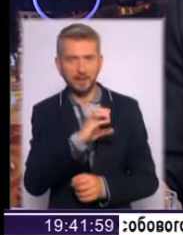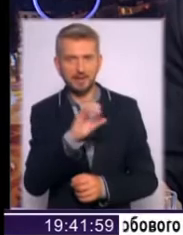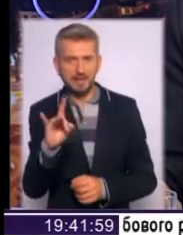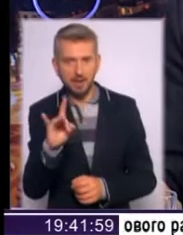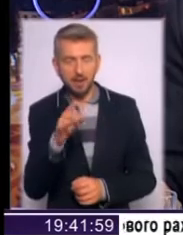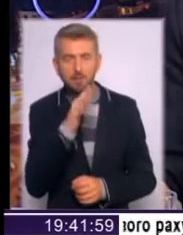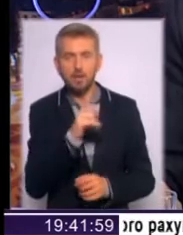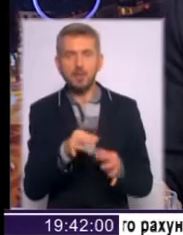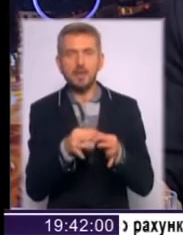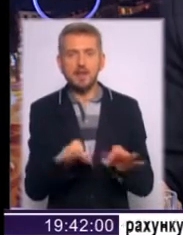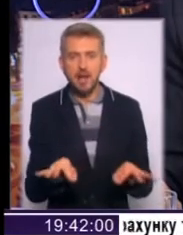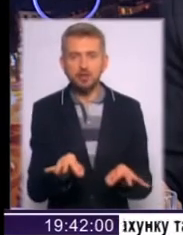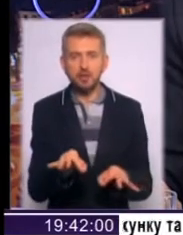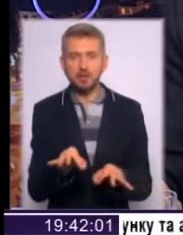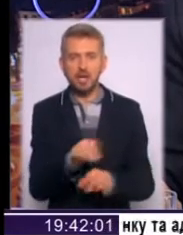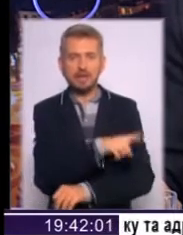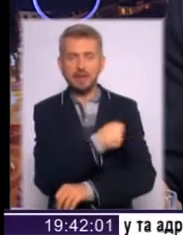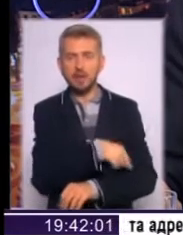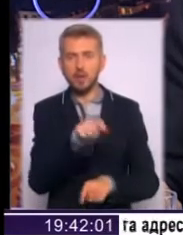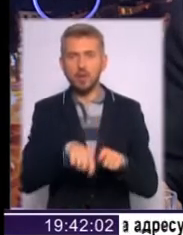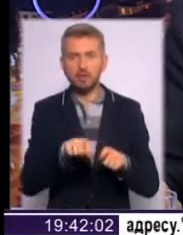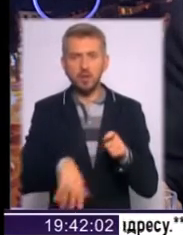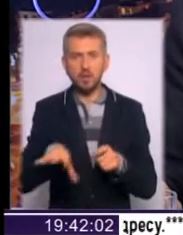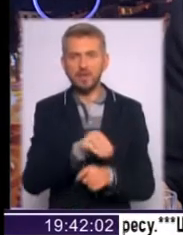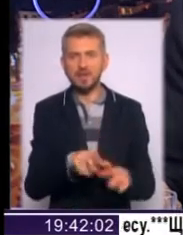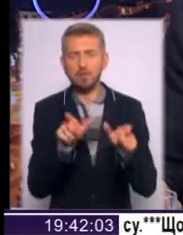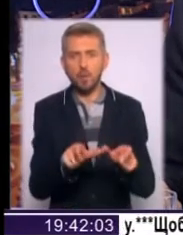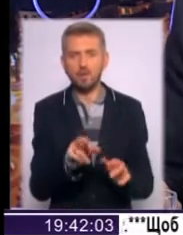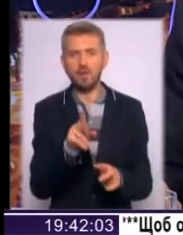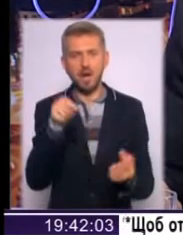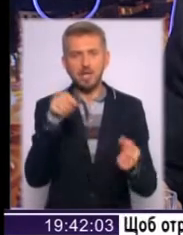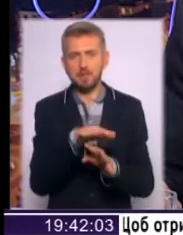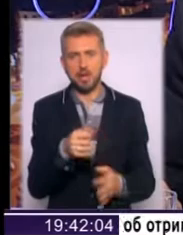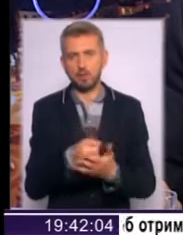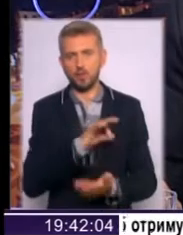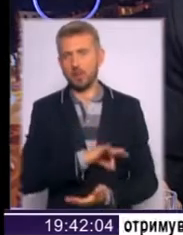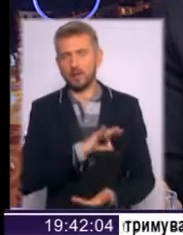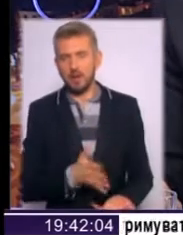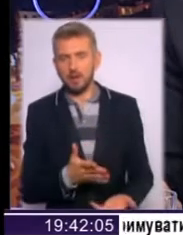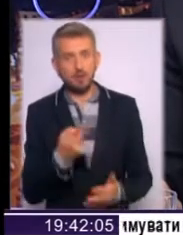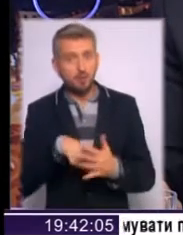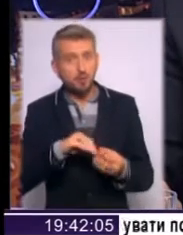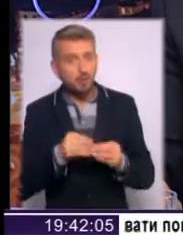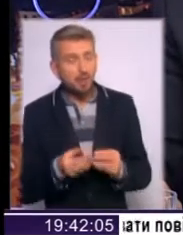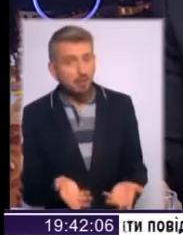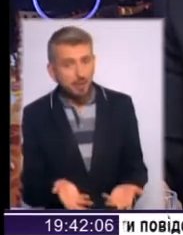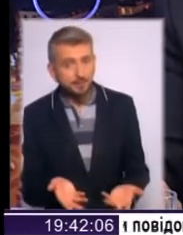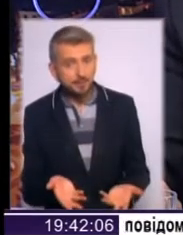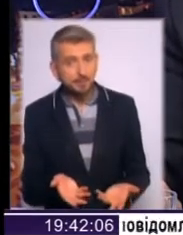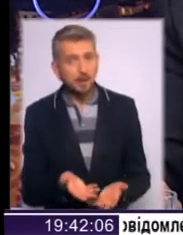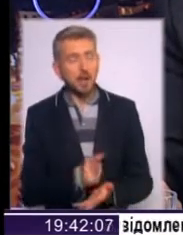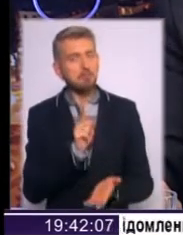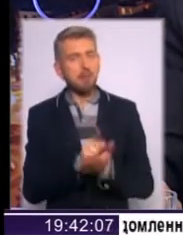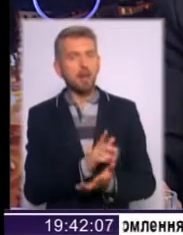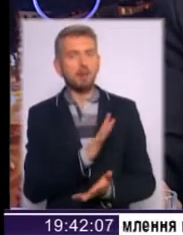період незалежності санітарною інспекцією всі заблоковані, як непридатні до використання. Так. В чому проблема? Так. Мала